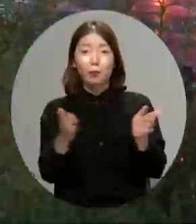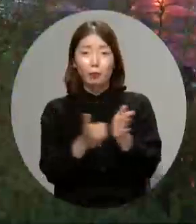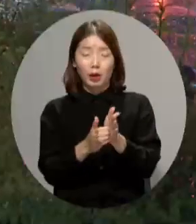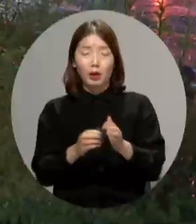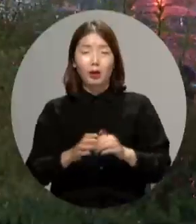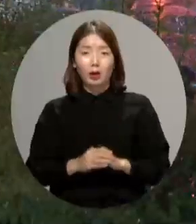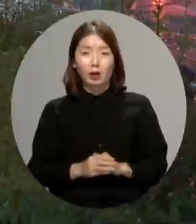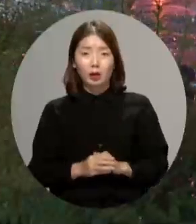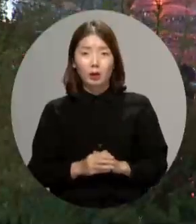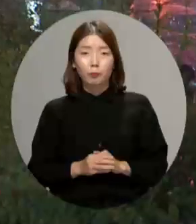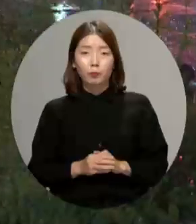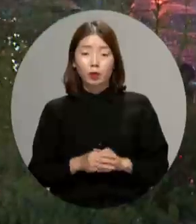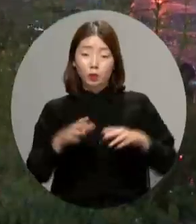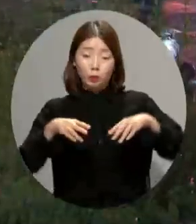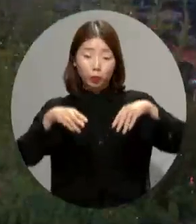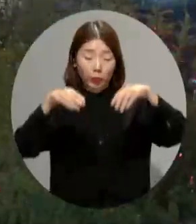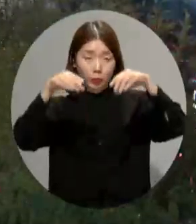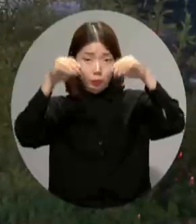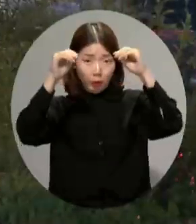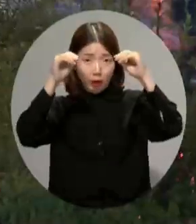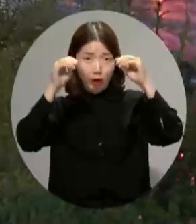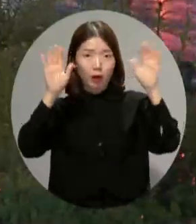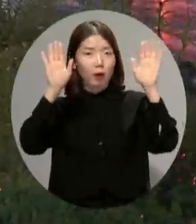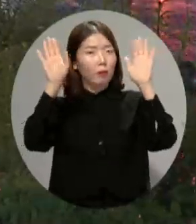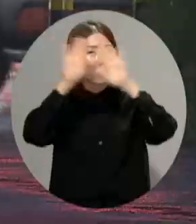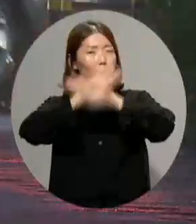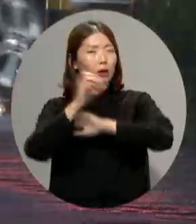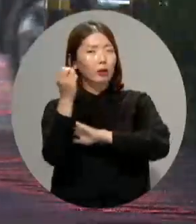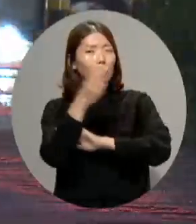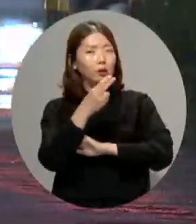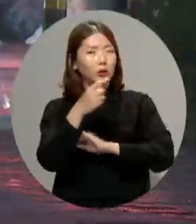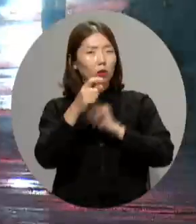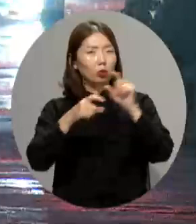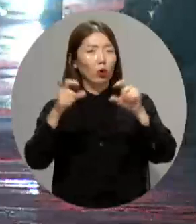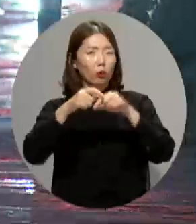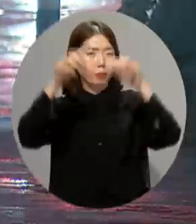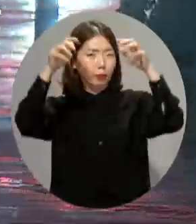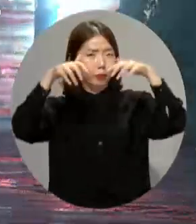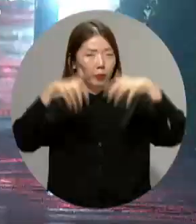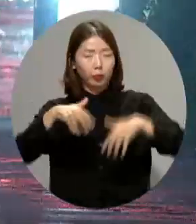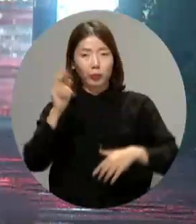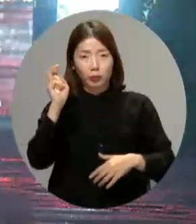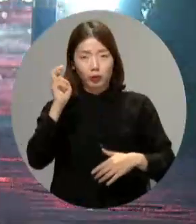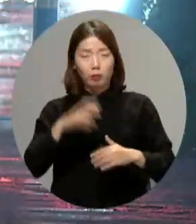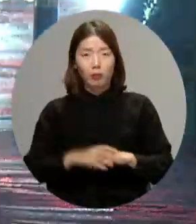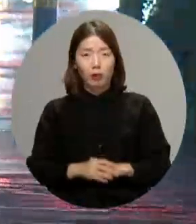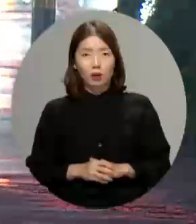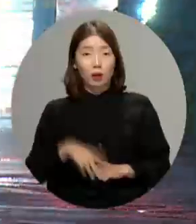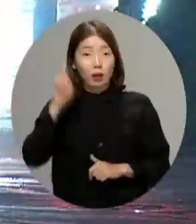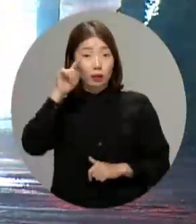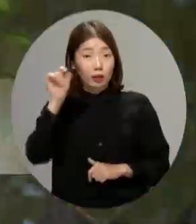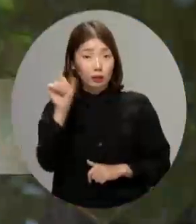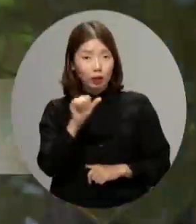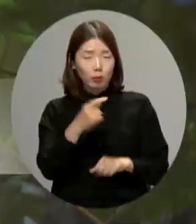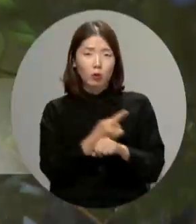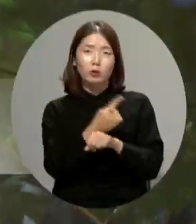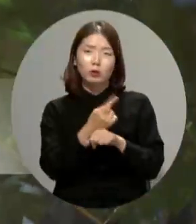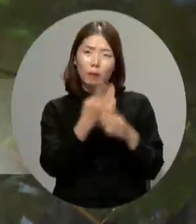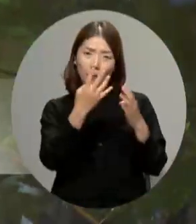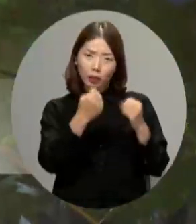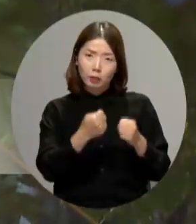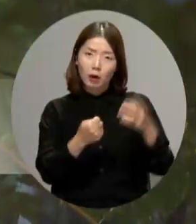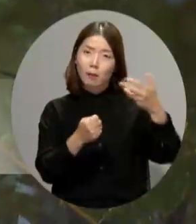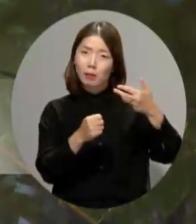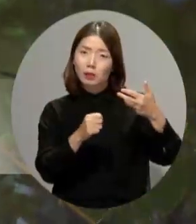해제됐는데요. 잠시 소강 상태인 빗줄기는 밤부터는 다시 굵어질 전망입니다. 또 내일 새벽에는 시간당